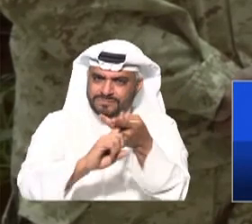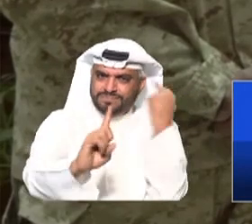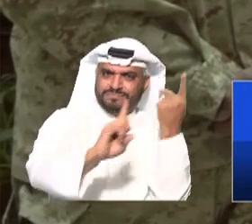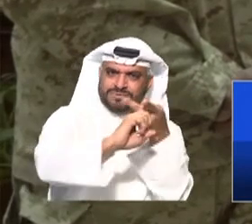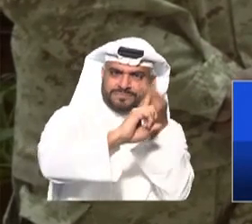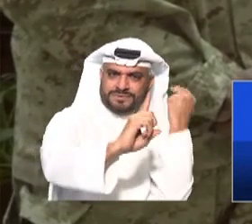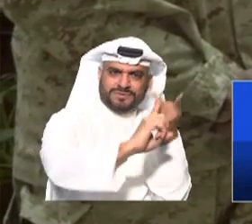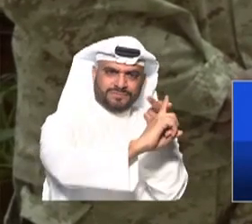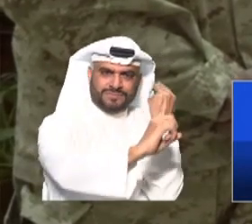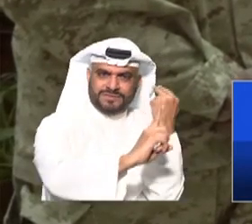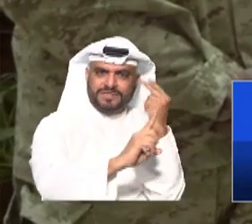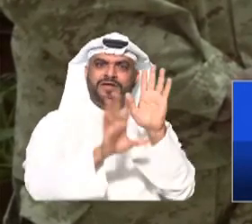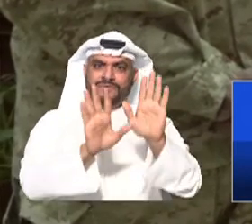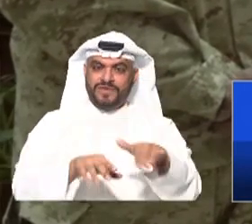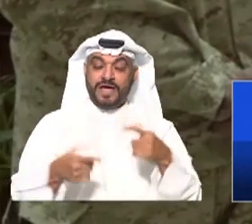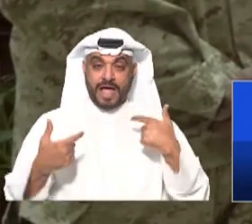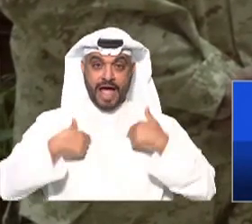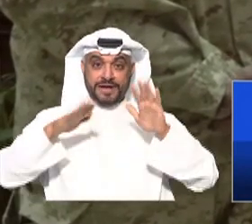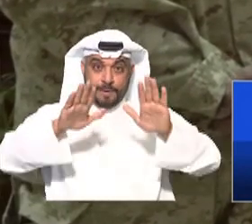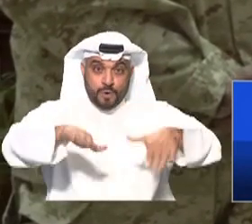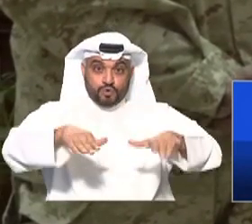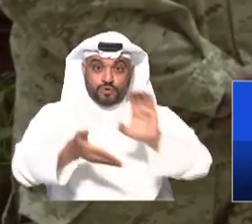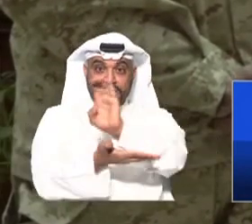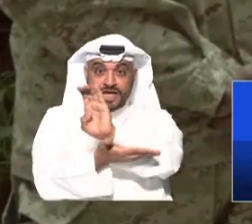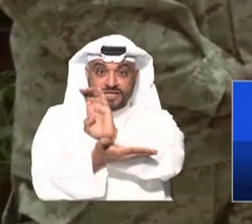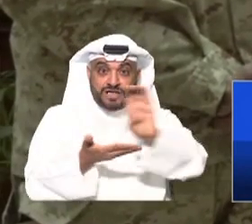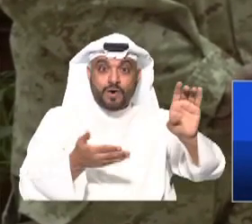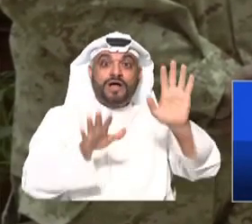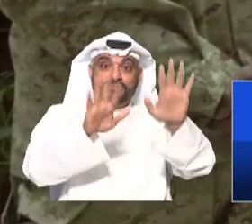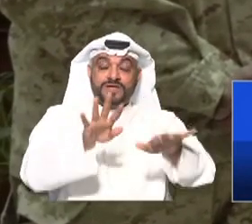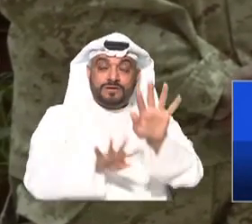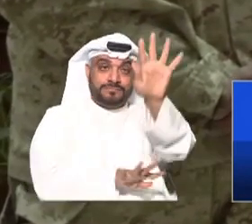عندنا أجهزة صواريخ